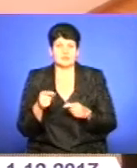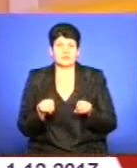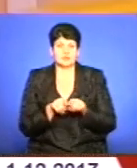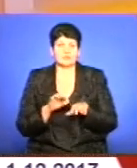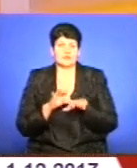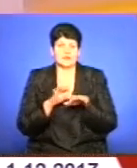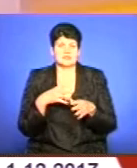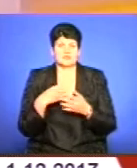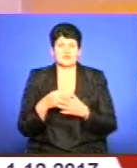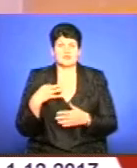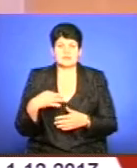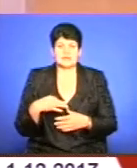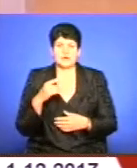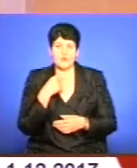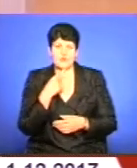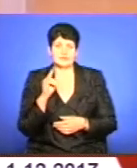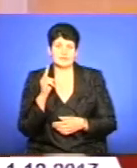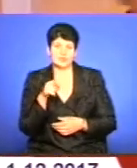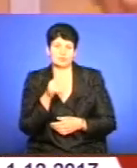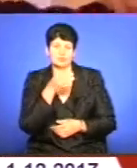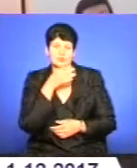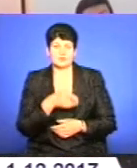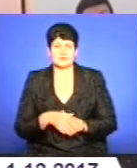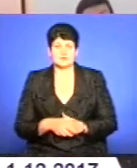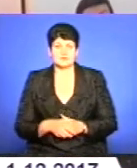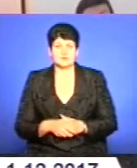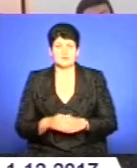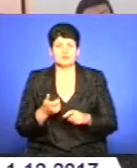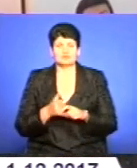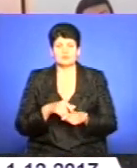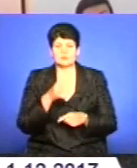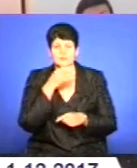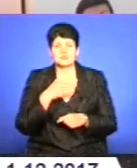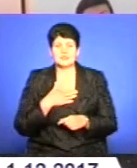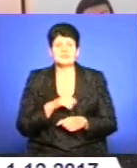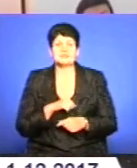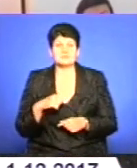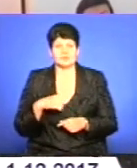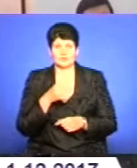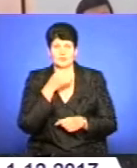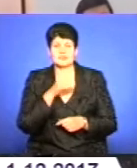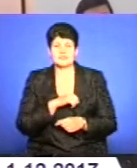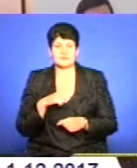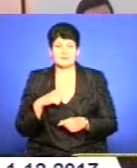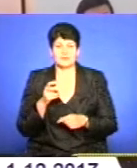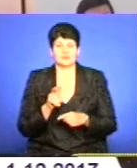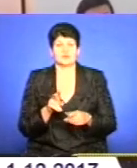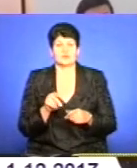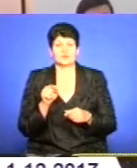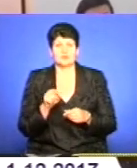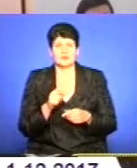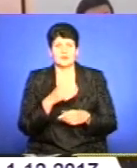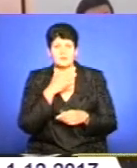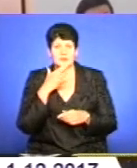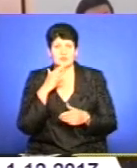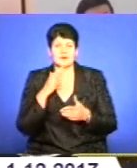сюди свого сина. Каже, дитині тут подобається. Дуже подобається. Мені самі подобається, якщо чесно. Сама приходжу стільки набагато гарних